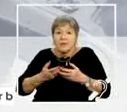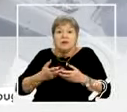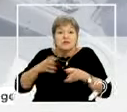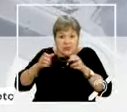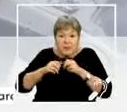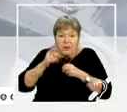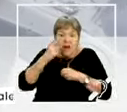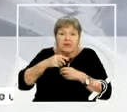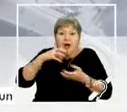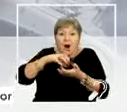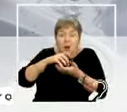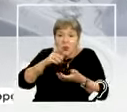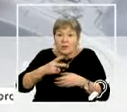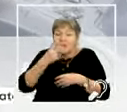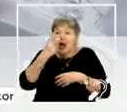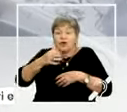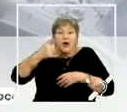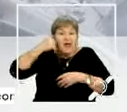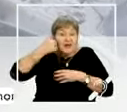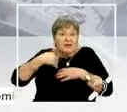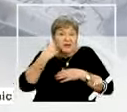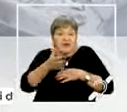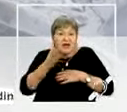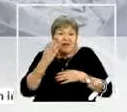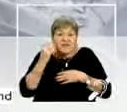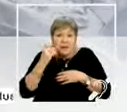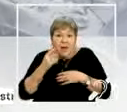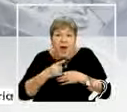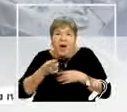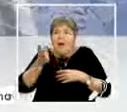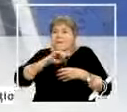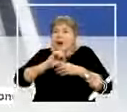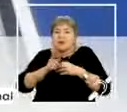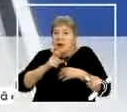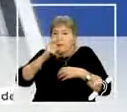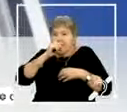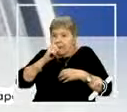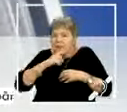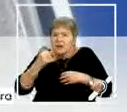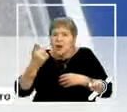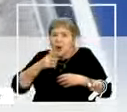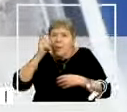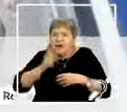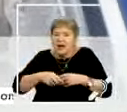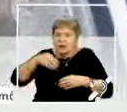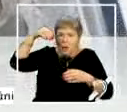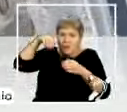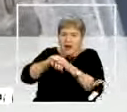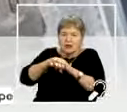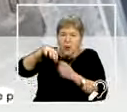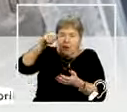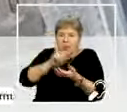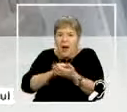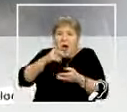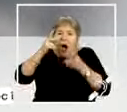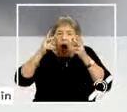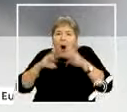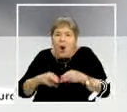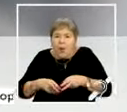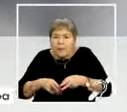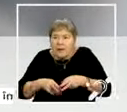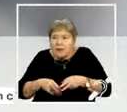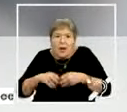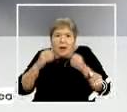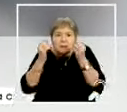localizări. Un al doilea apel al femeii a fost și mai alarmant. Bărbatul care o obligase să intre în portbagaj oprise mașina pe un câmp din